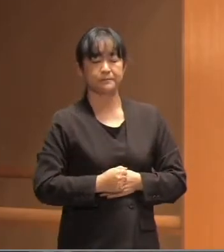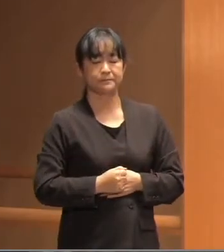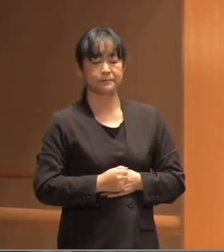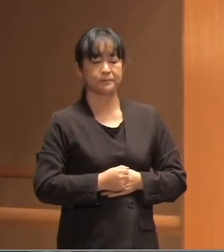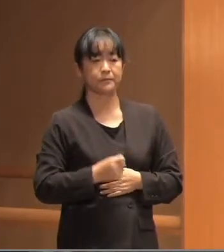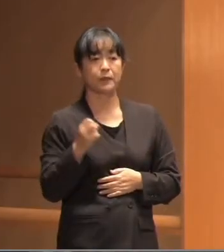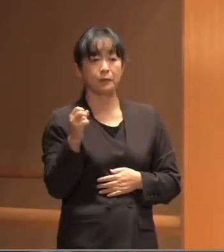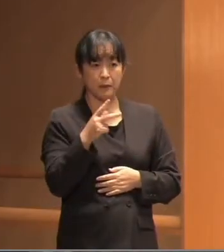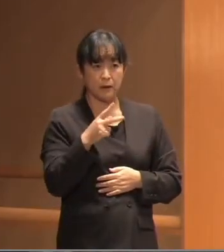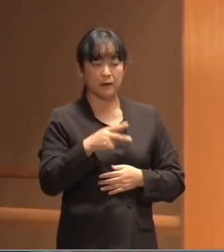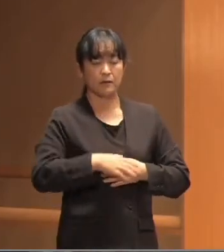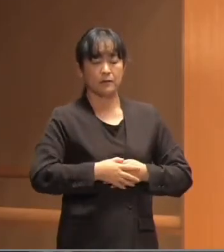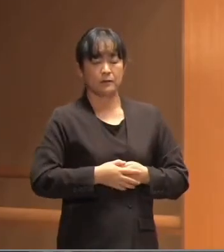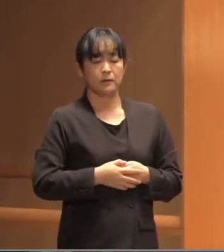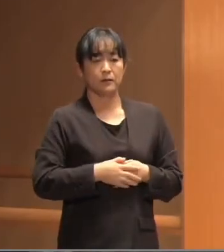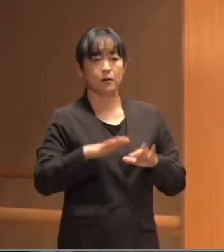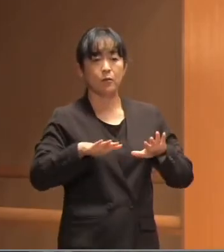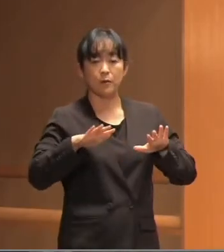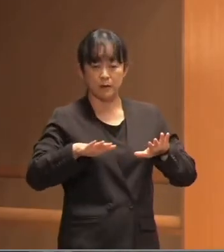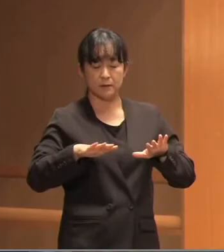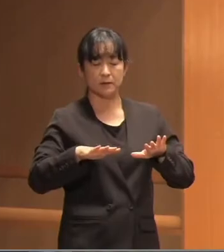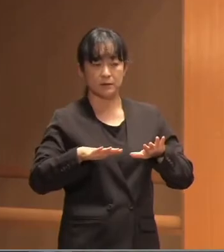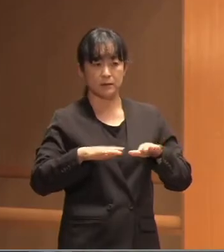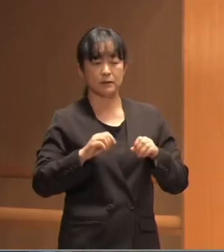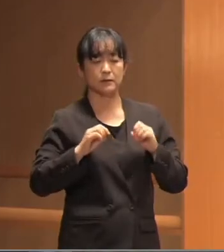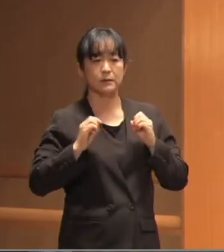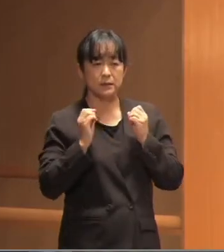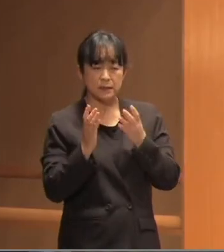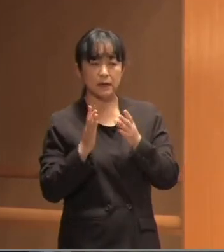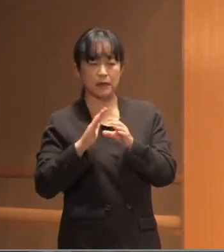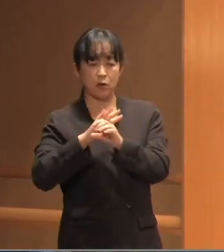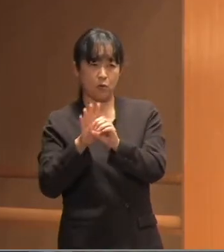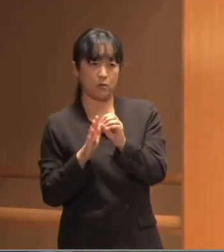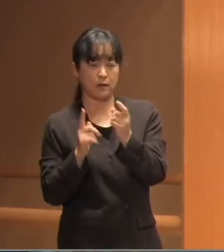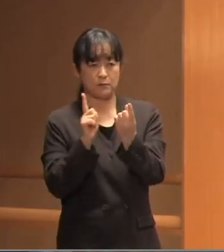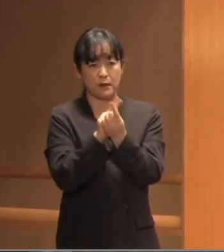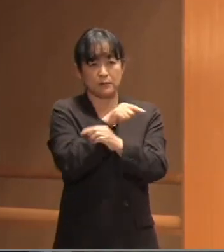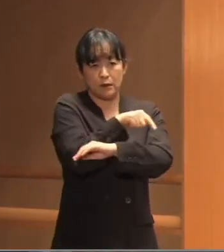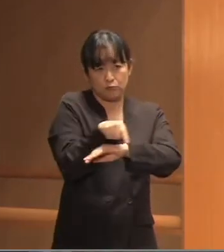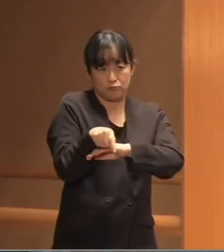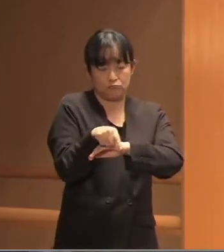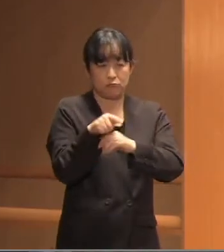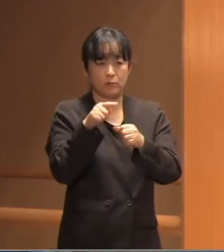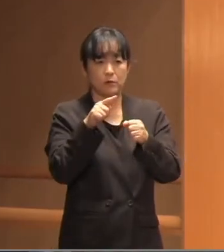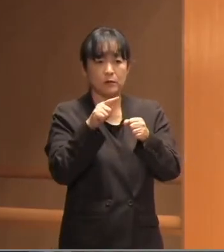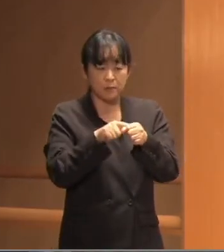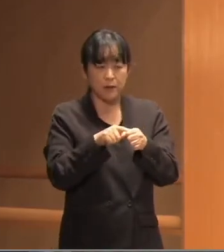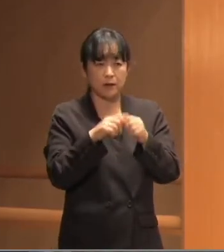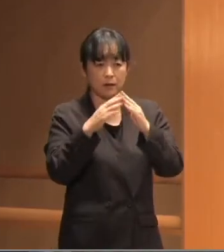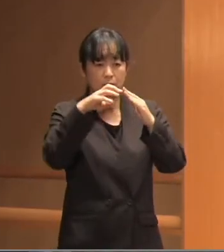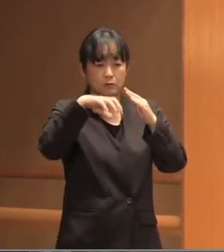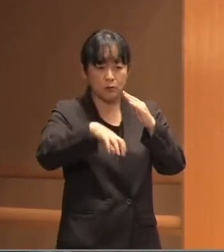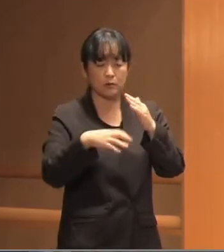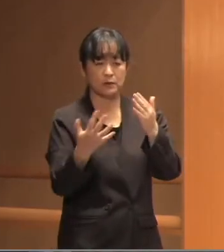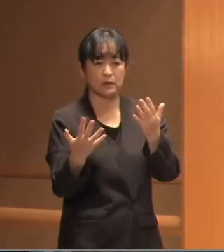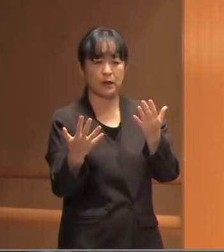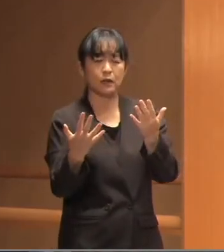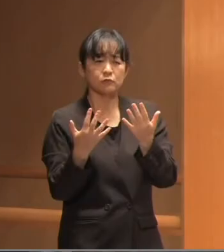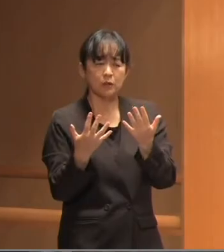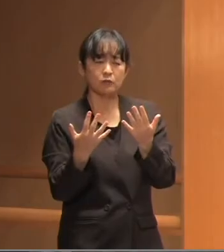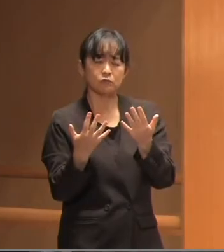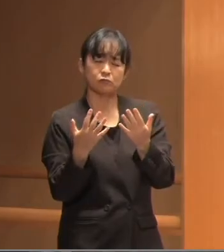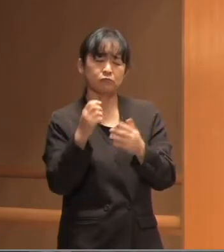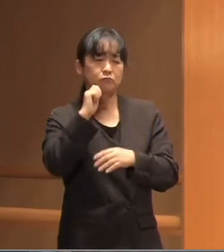また今回は新型コロナ対策のため、会場にお集まりいただく